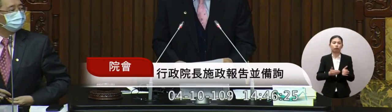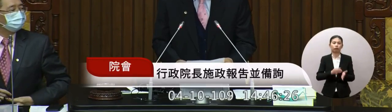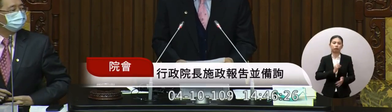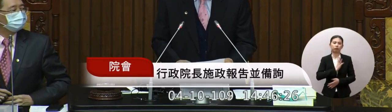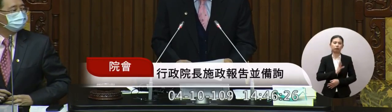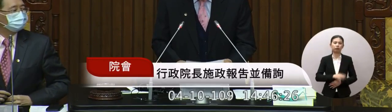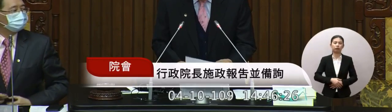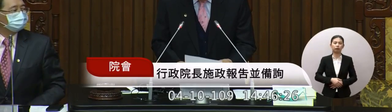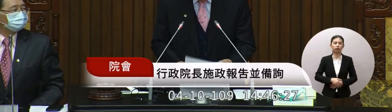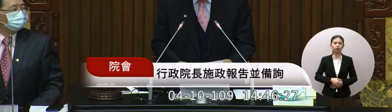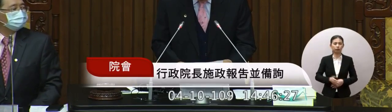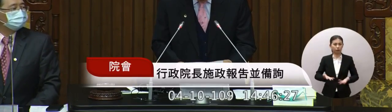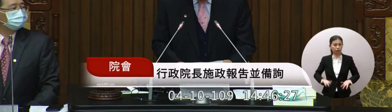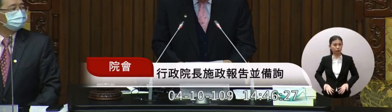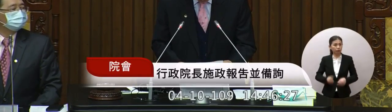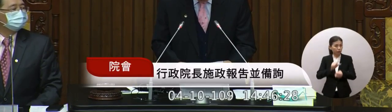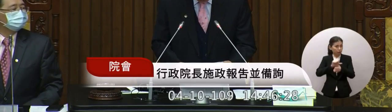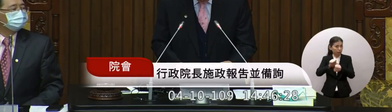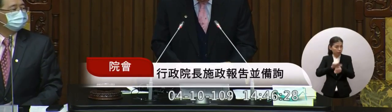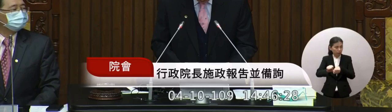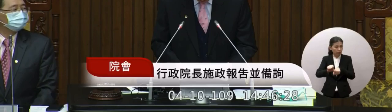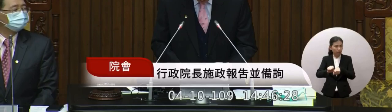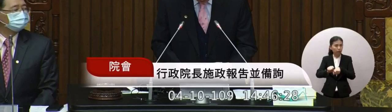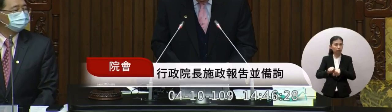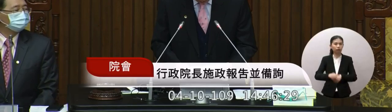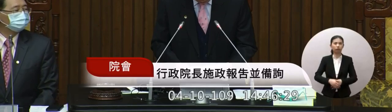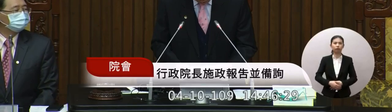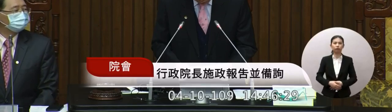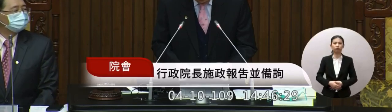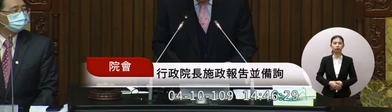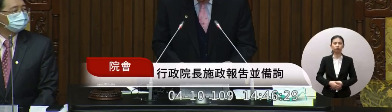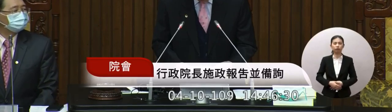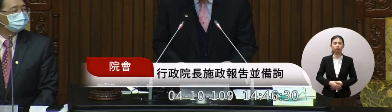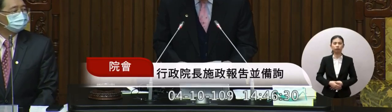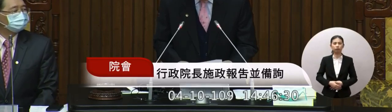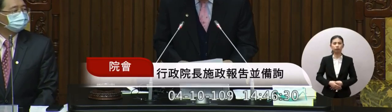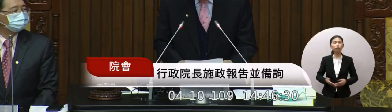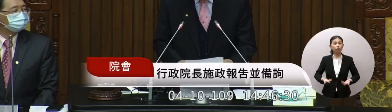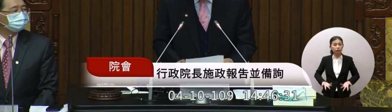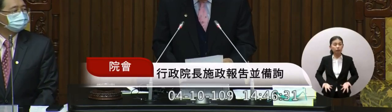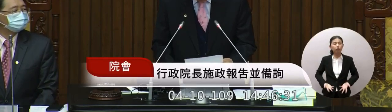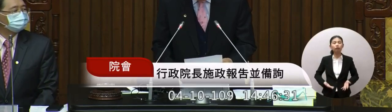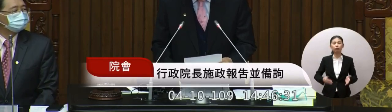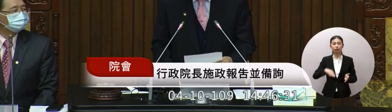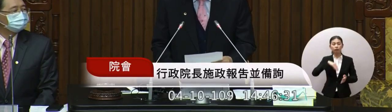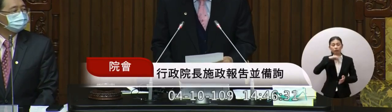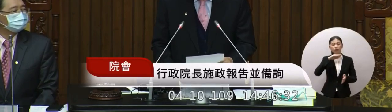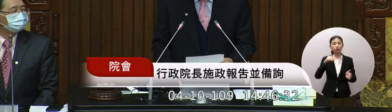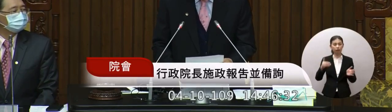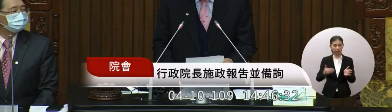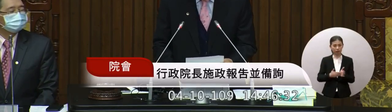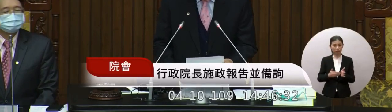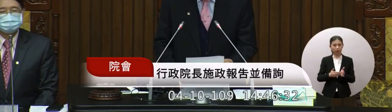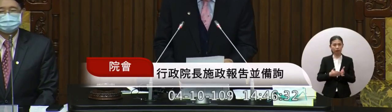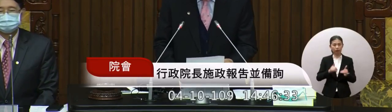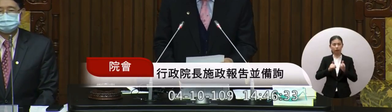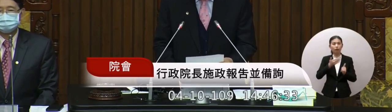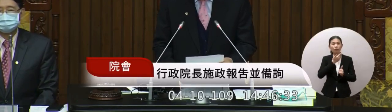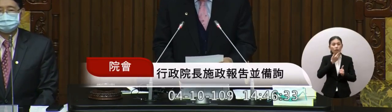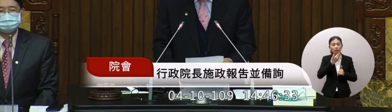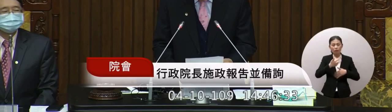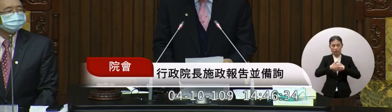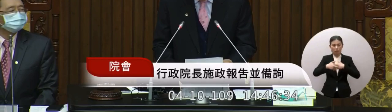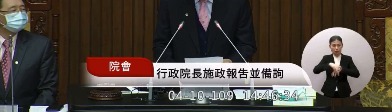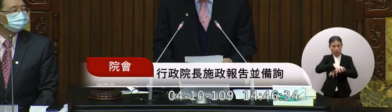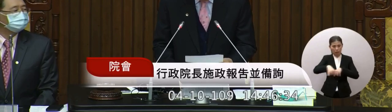毕，休息五分钟后，休息之后进行社会福利及卫